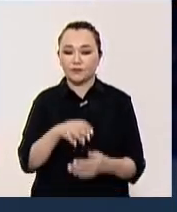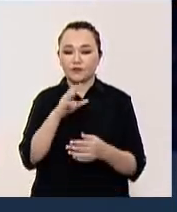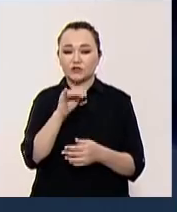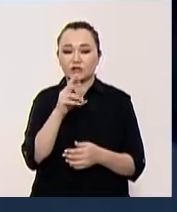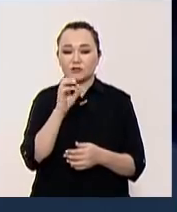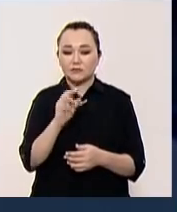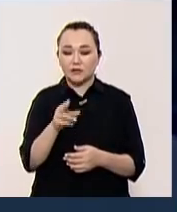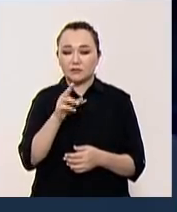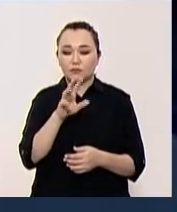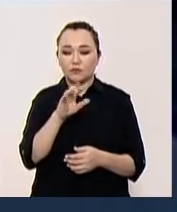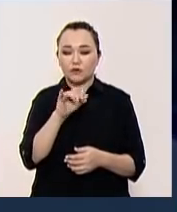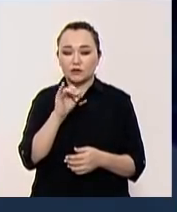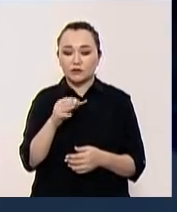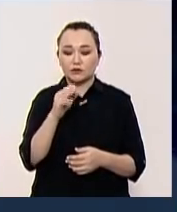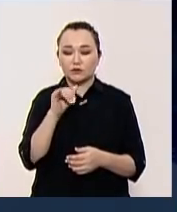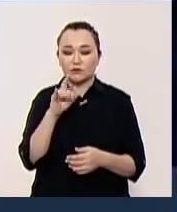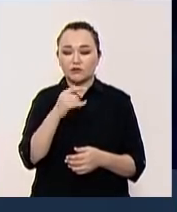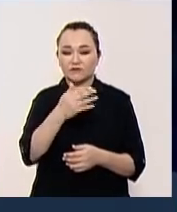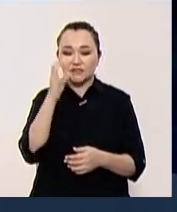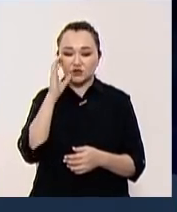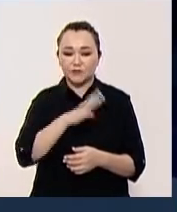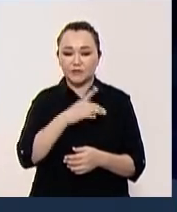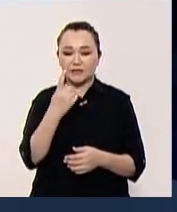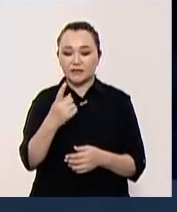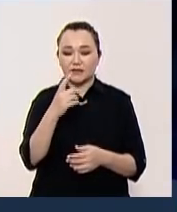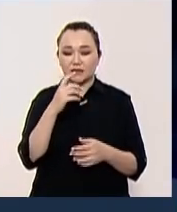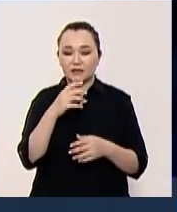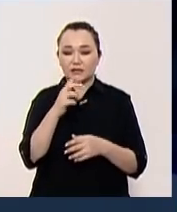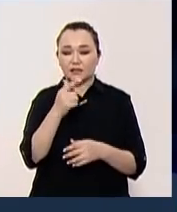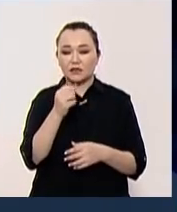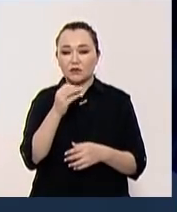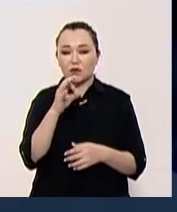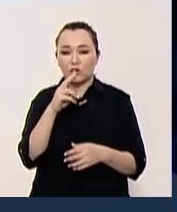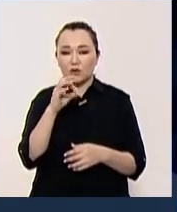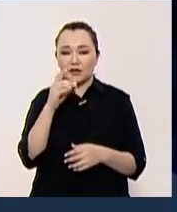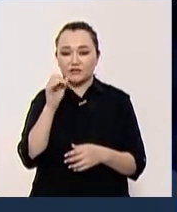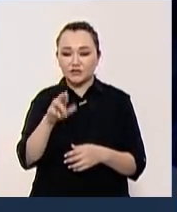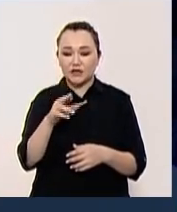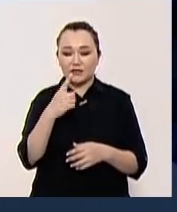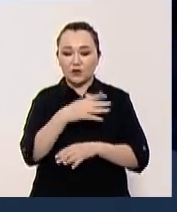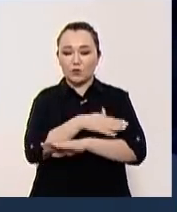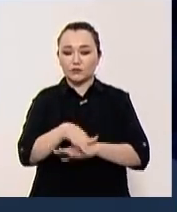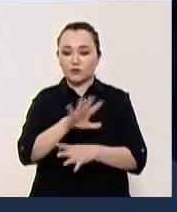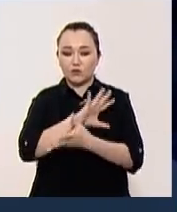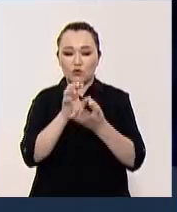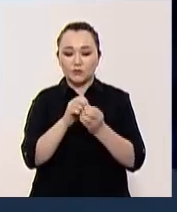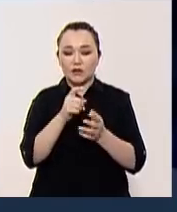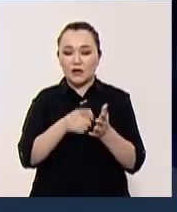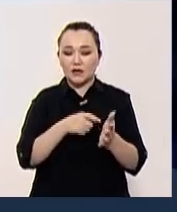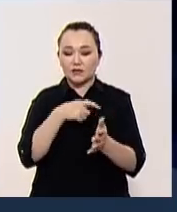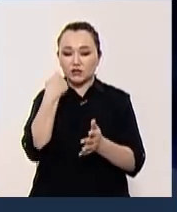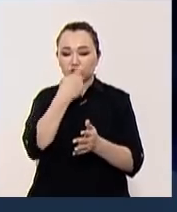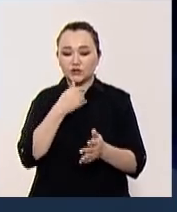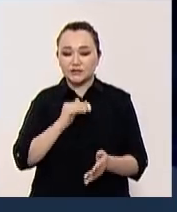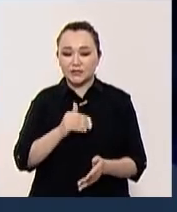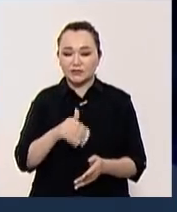Жалғасбек Мұратұлы, өзіңіз естіген мәселе тек жалғыз геологическая көшесіндегі тұрғындарды алаңдатып отырған жоқ. Жалпы Қарағандыдағы жеке